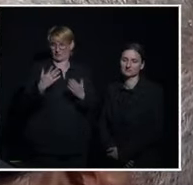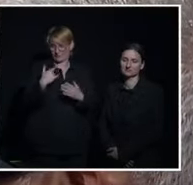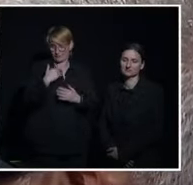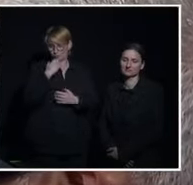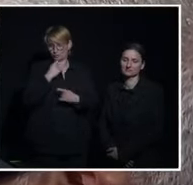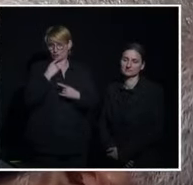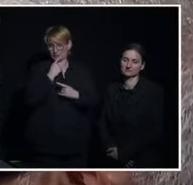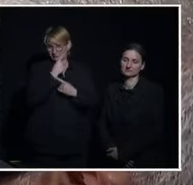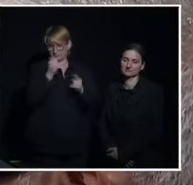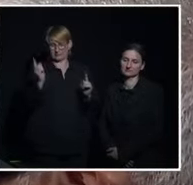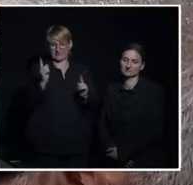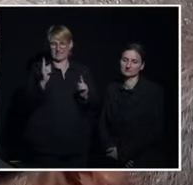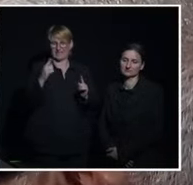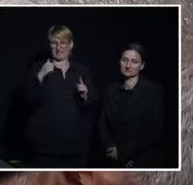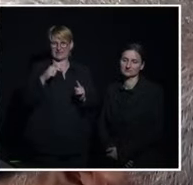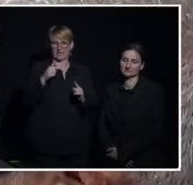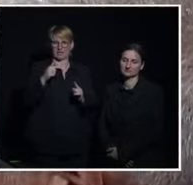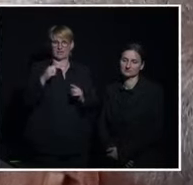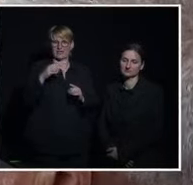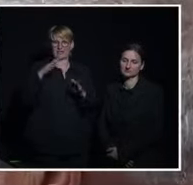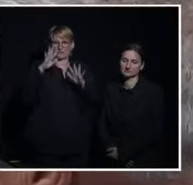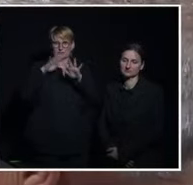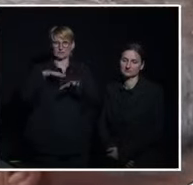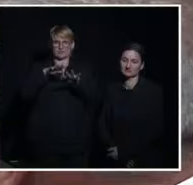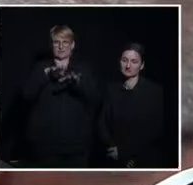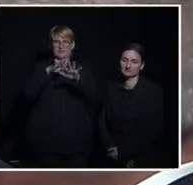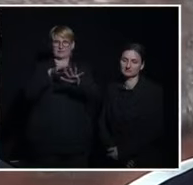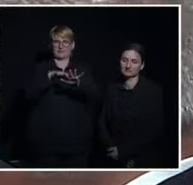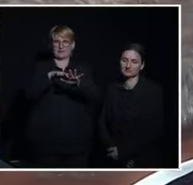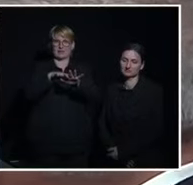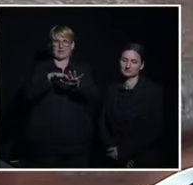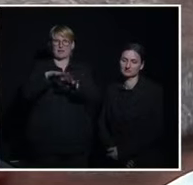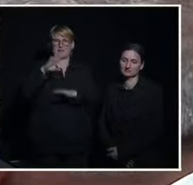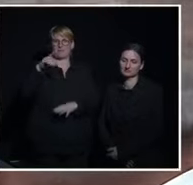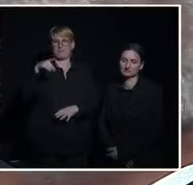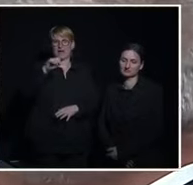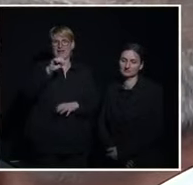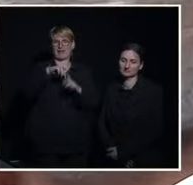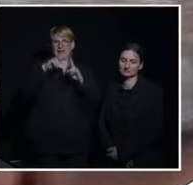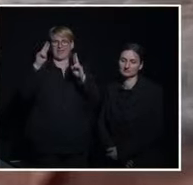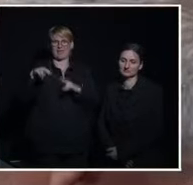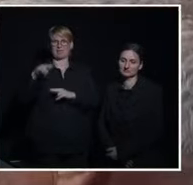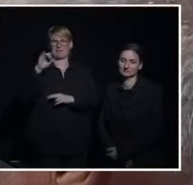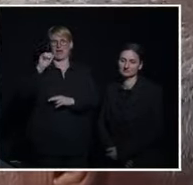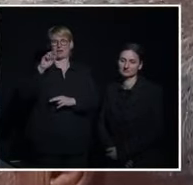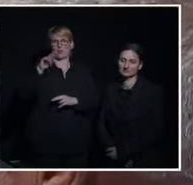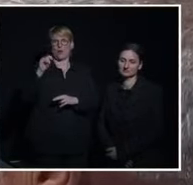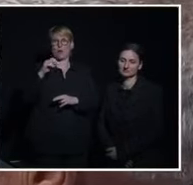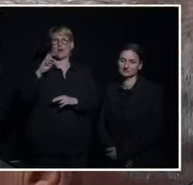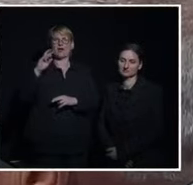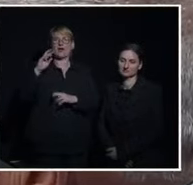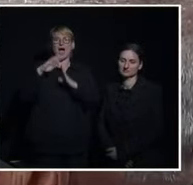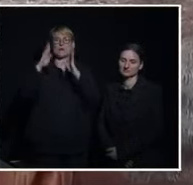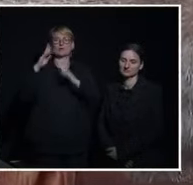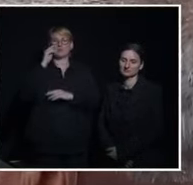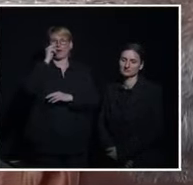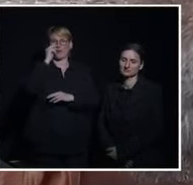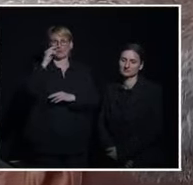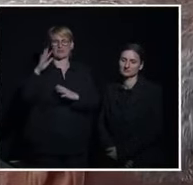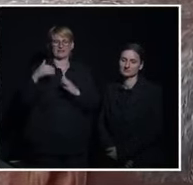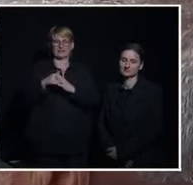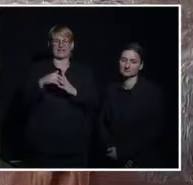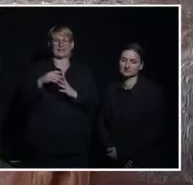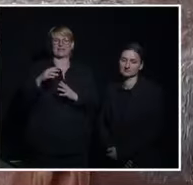lassen Sie mich das heute sagen, der Zug heute der Namen vorbei am Palais Barlow, dem Braunen Haus, hat den